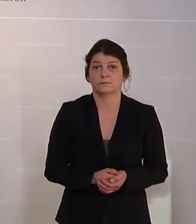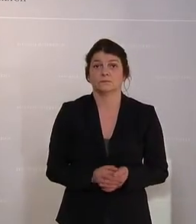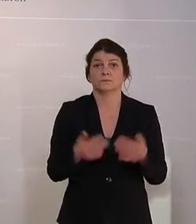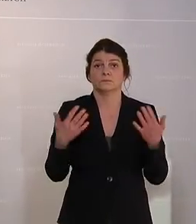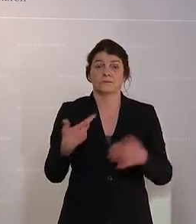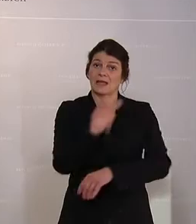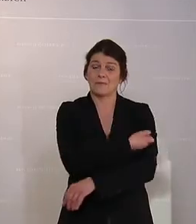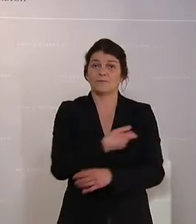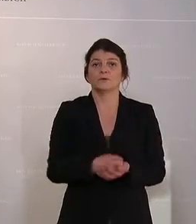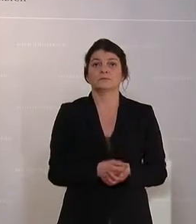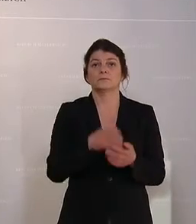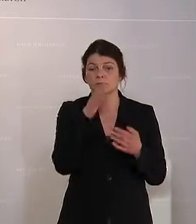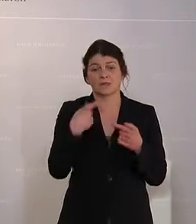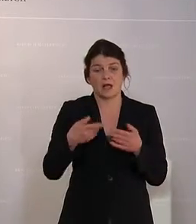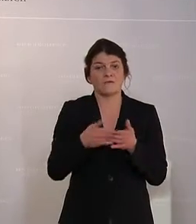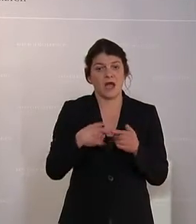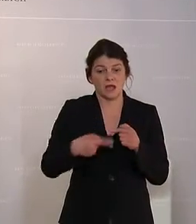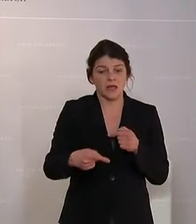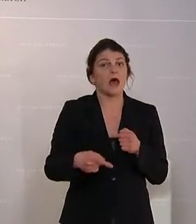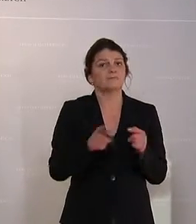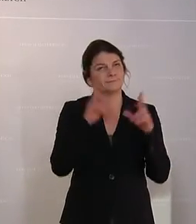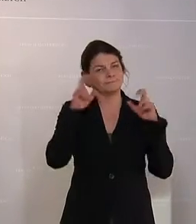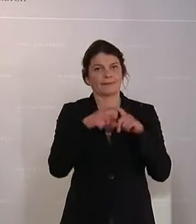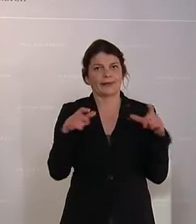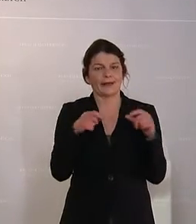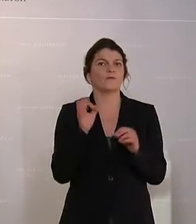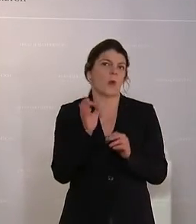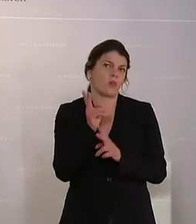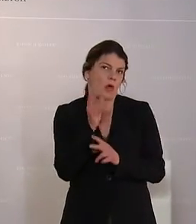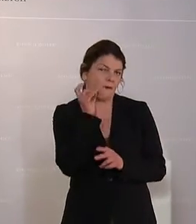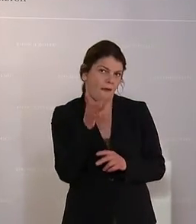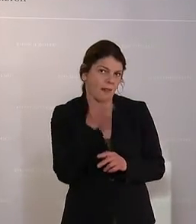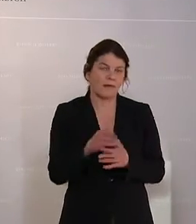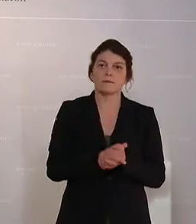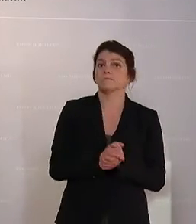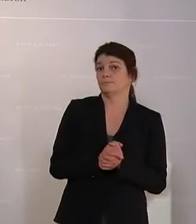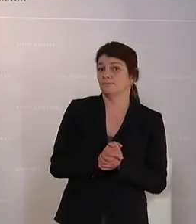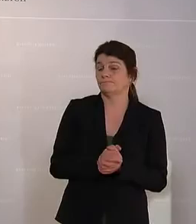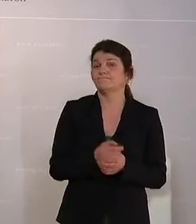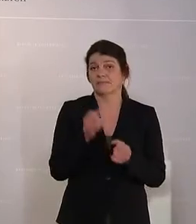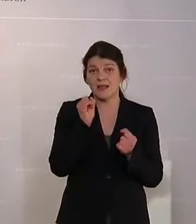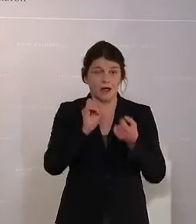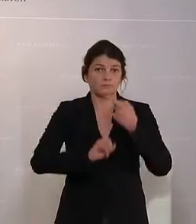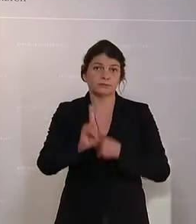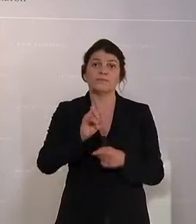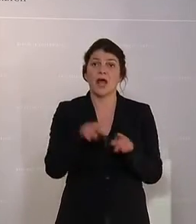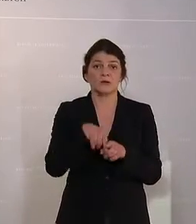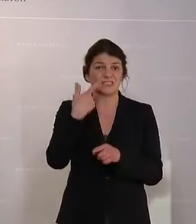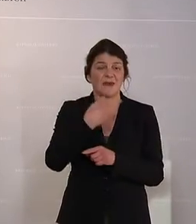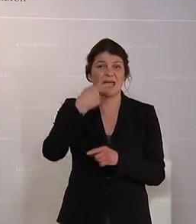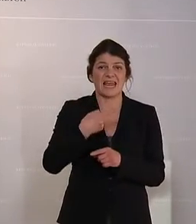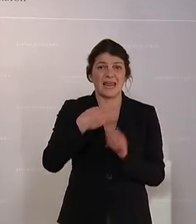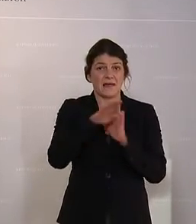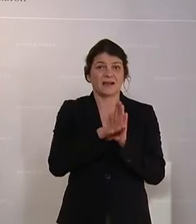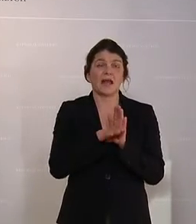Die Impfung wird danach weiter das Ticket für einen möglichst normalen Alltag sein, denn auch die 2G-Regelung wird